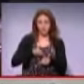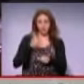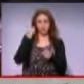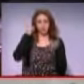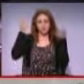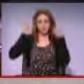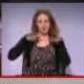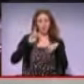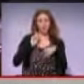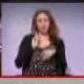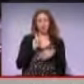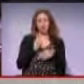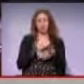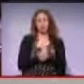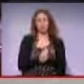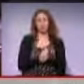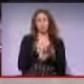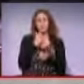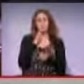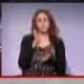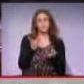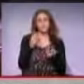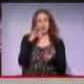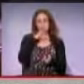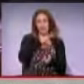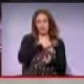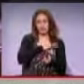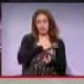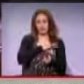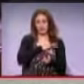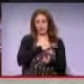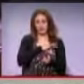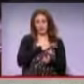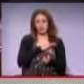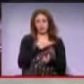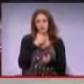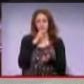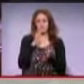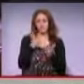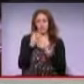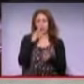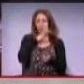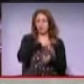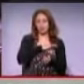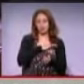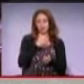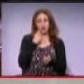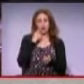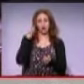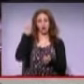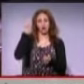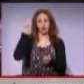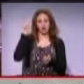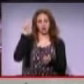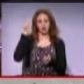لها ما كسبت وعليها ما اكتسبت، ربنا